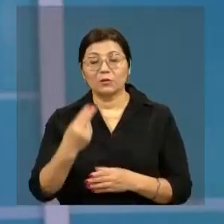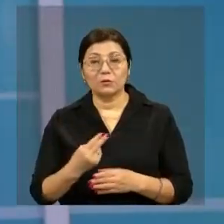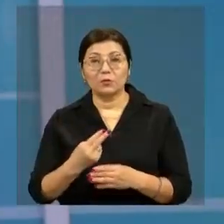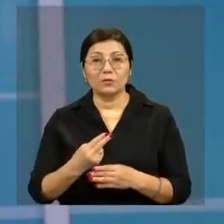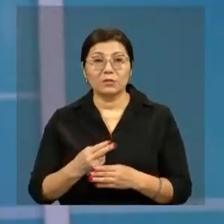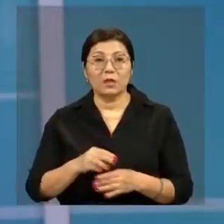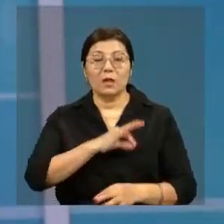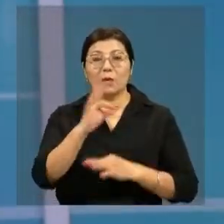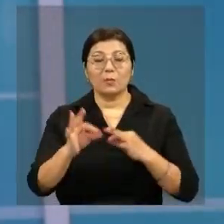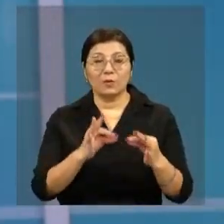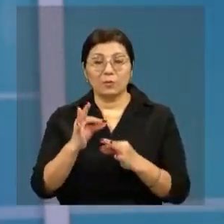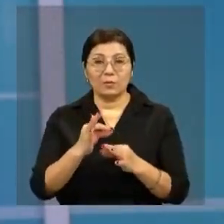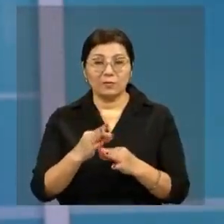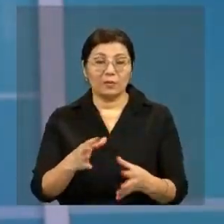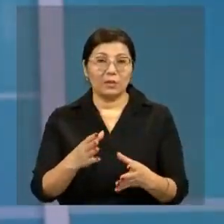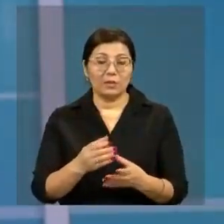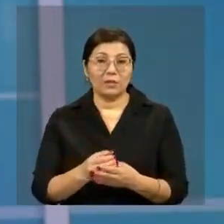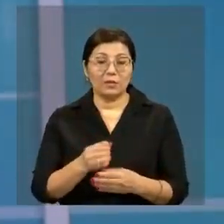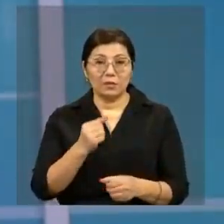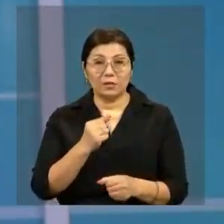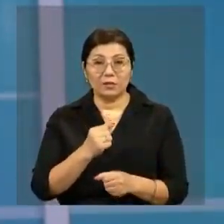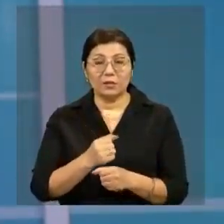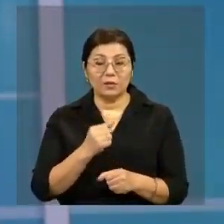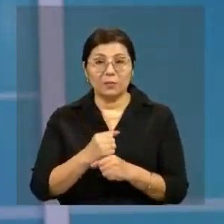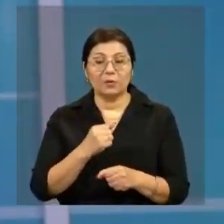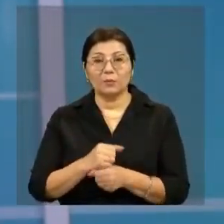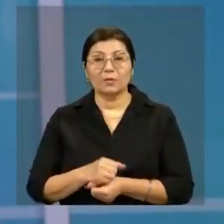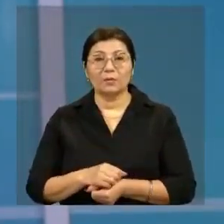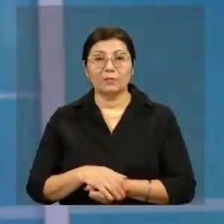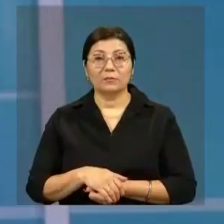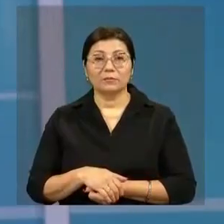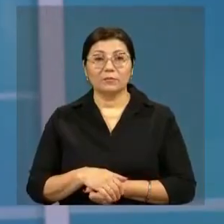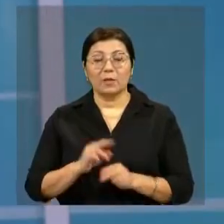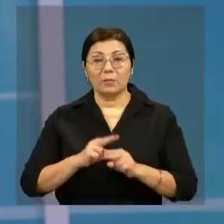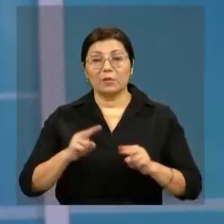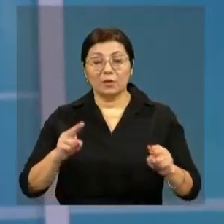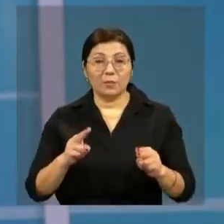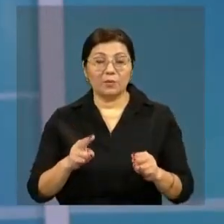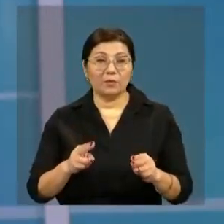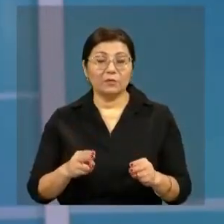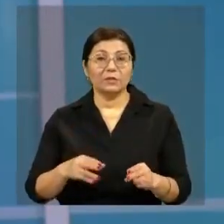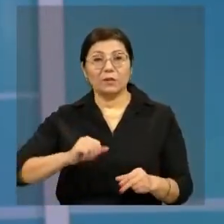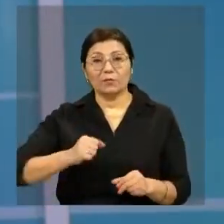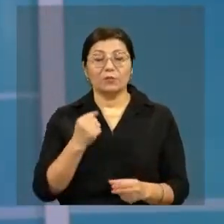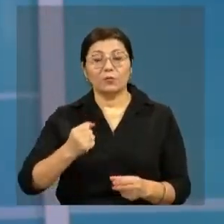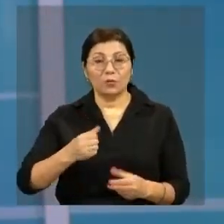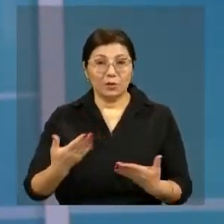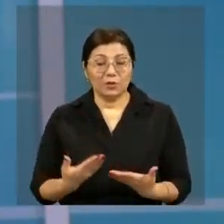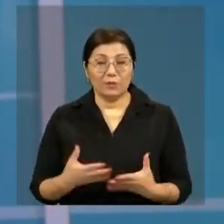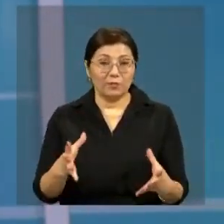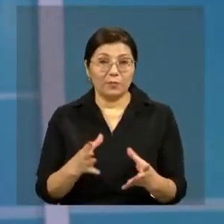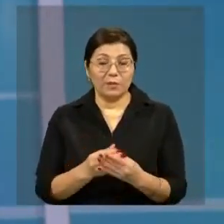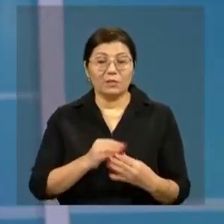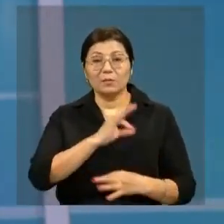НПО. Петропавловск, у меня там друг живет, и мы с ним вместе тоже социальные проекты, медиапроекты разрабатывали. В этом году 2